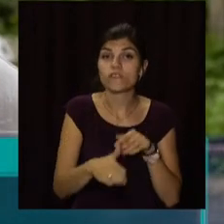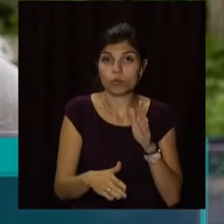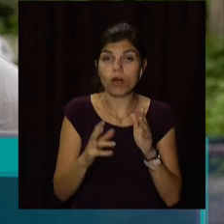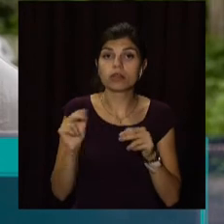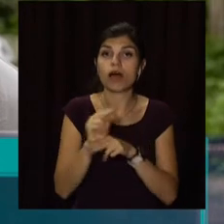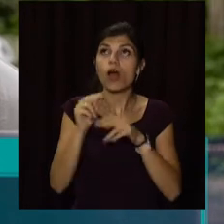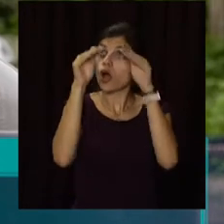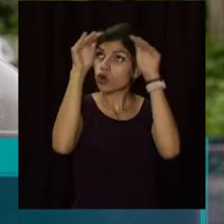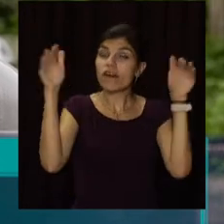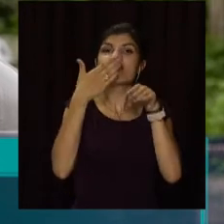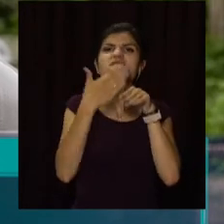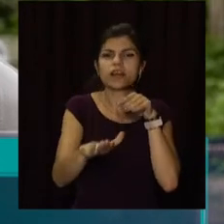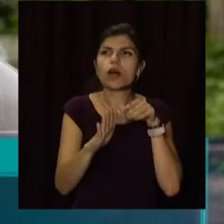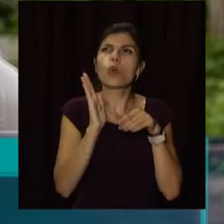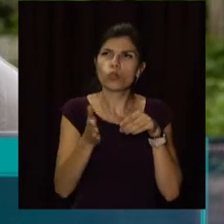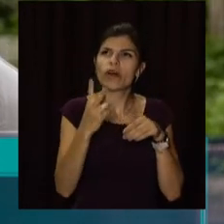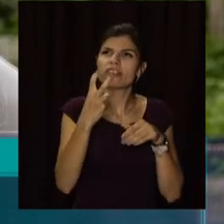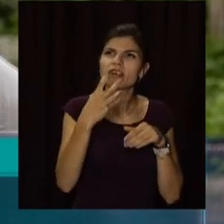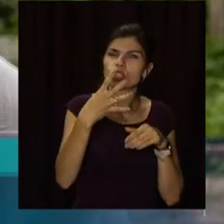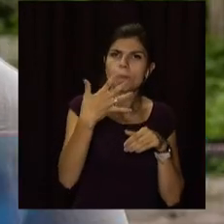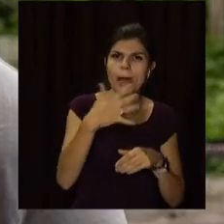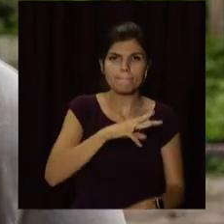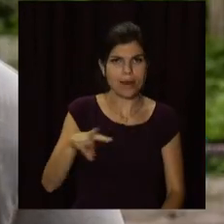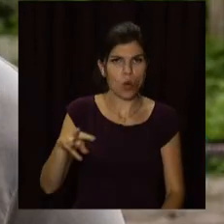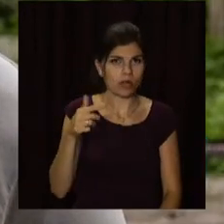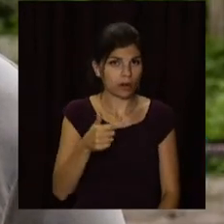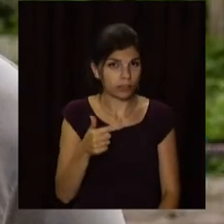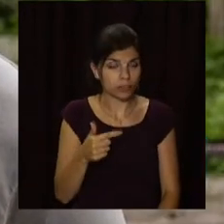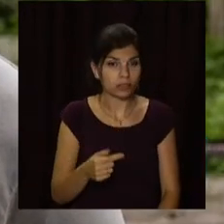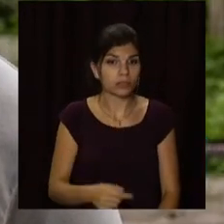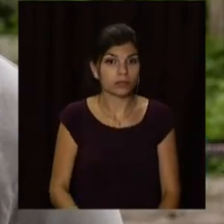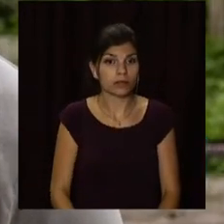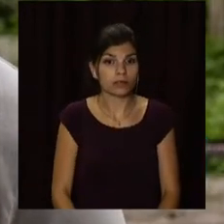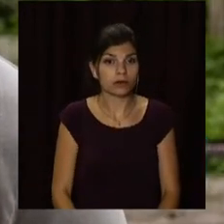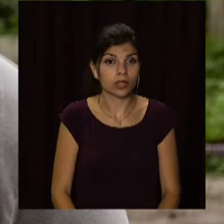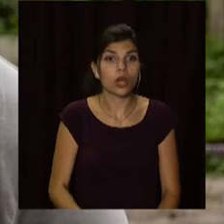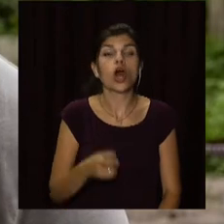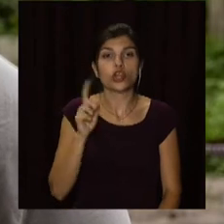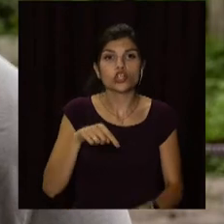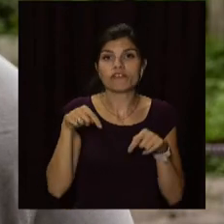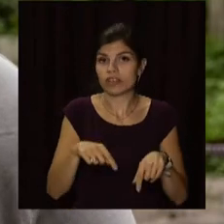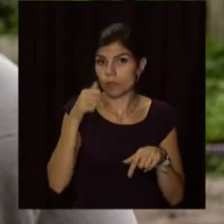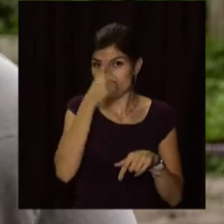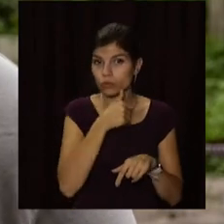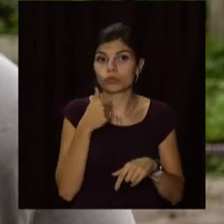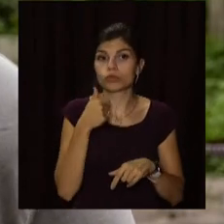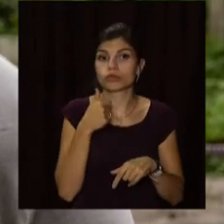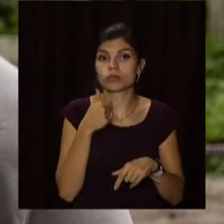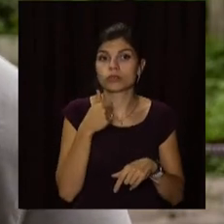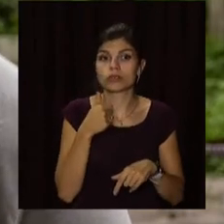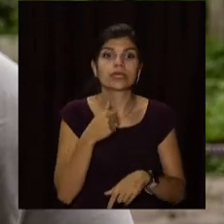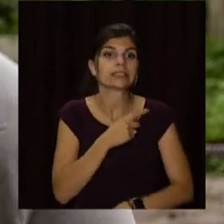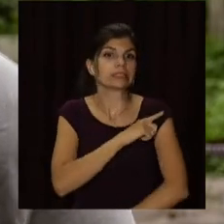ремонт кровель буде виділено 245 мільйонів гривень. Також в цьому році